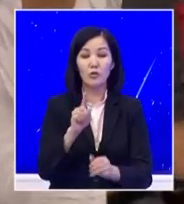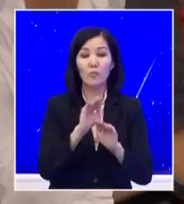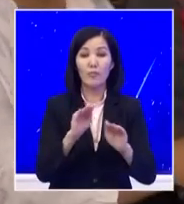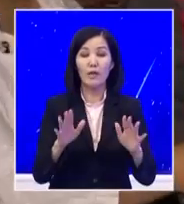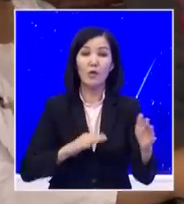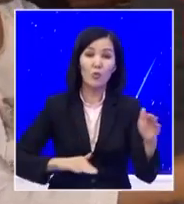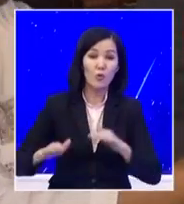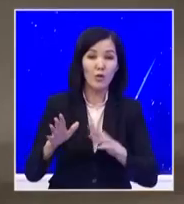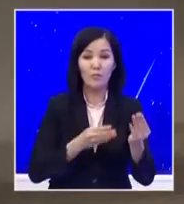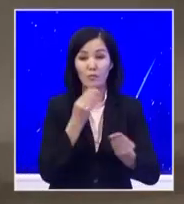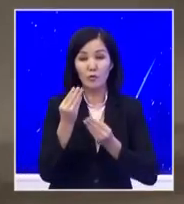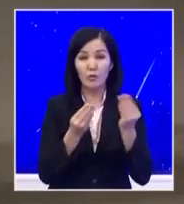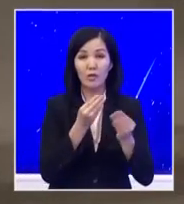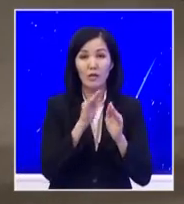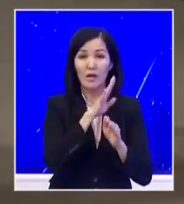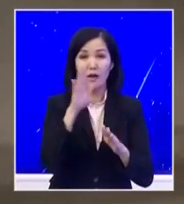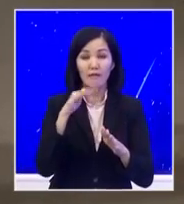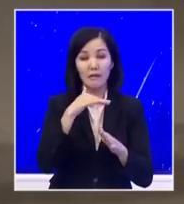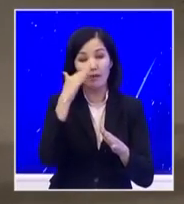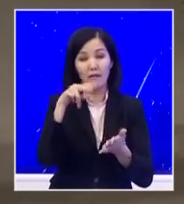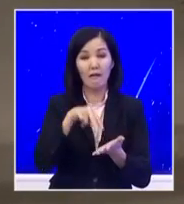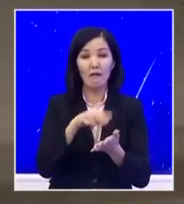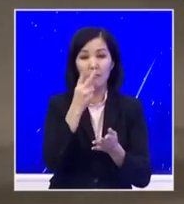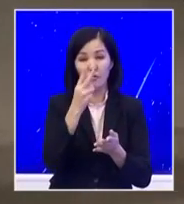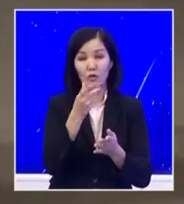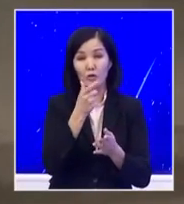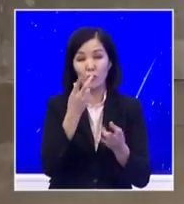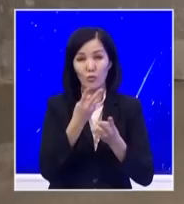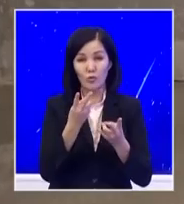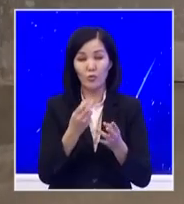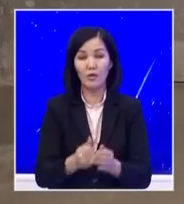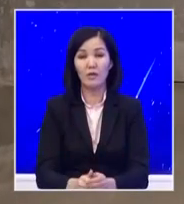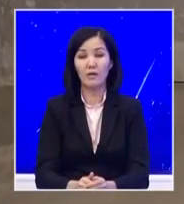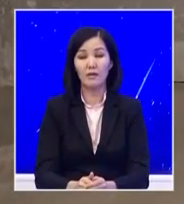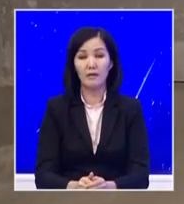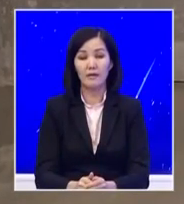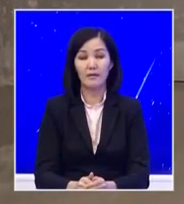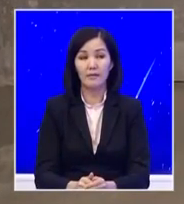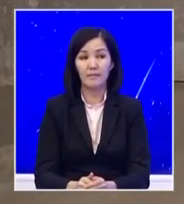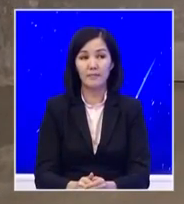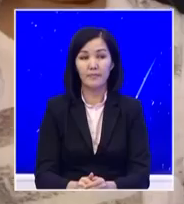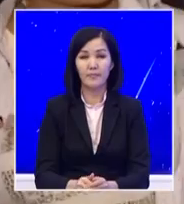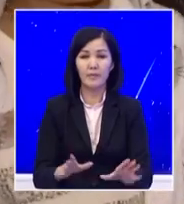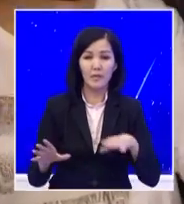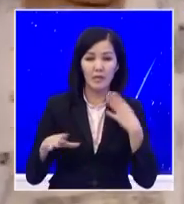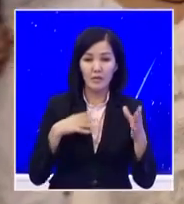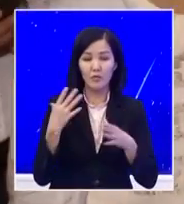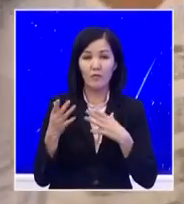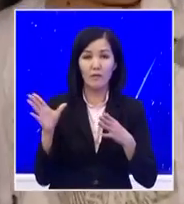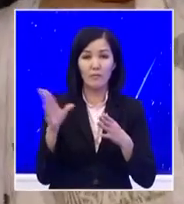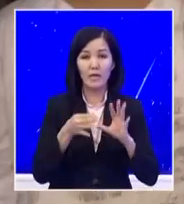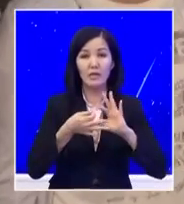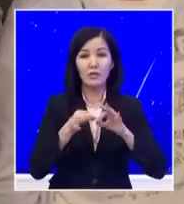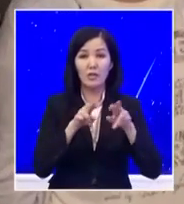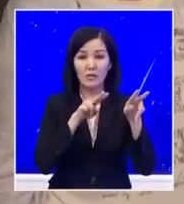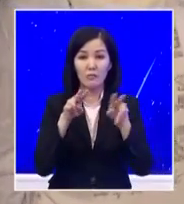Родители, например, ходят для того, чтобы увидеть, чтобы оттуда не шел. Вот здесь вот как тренируются, как они представляют, как они